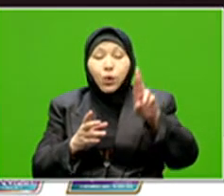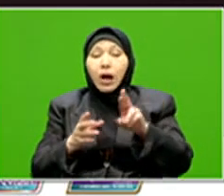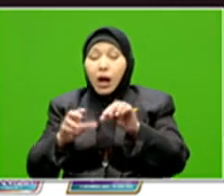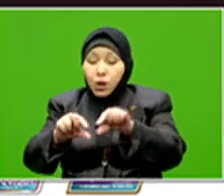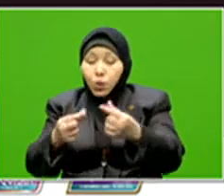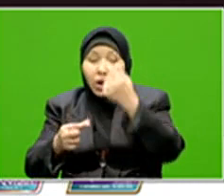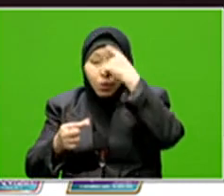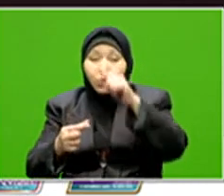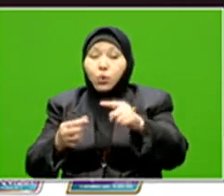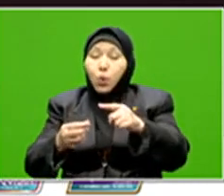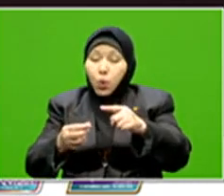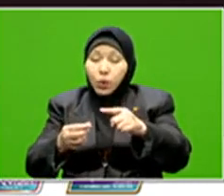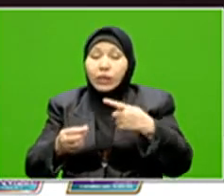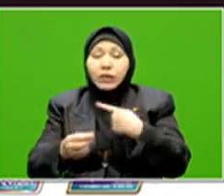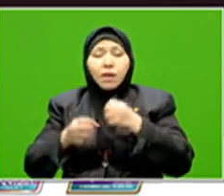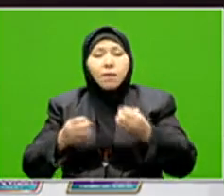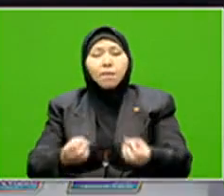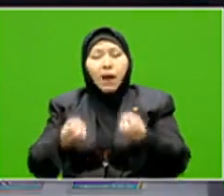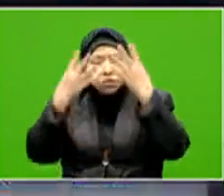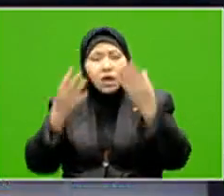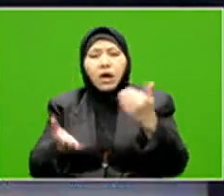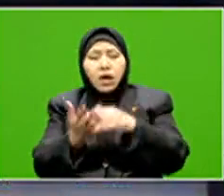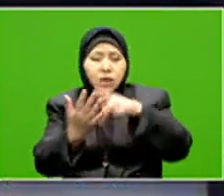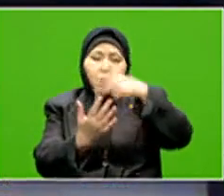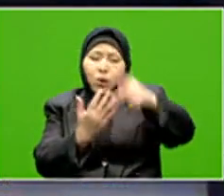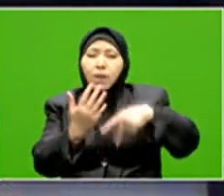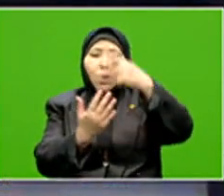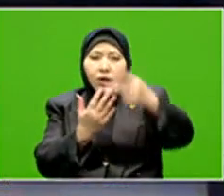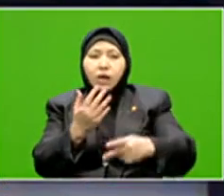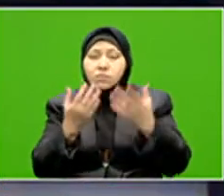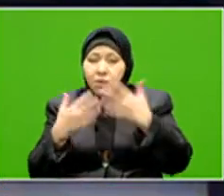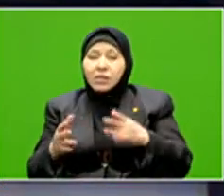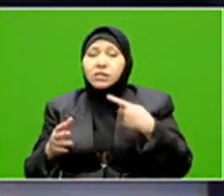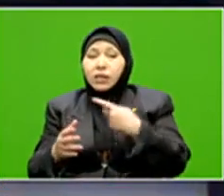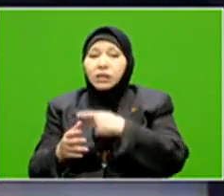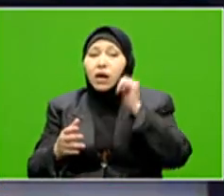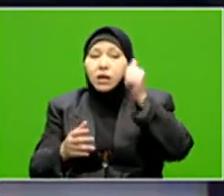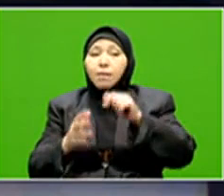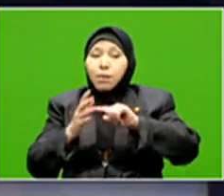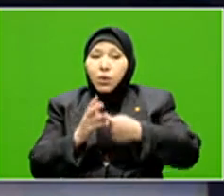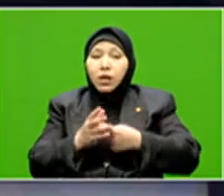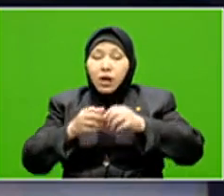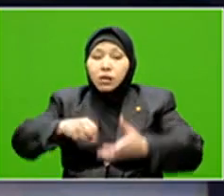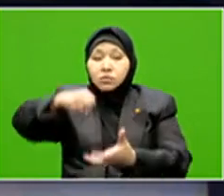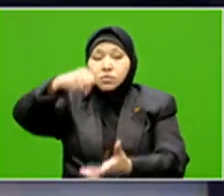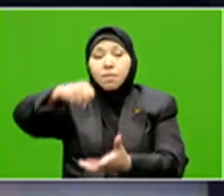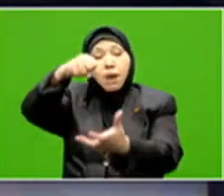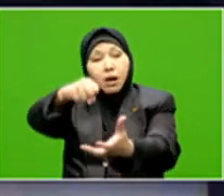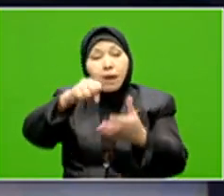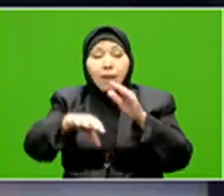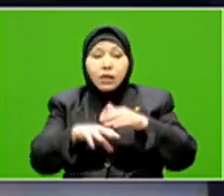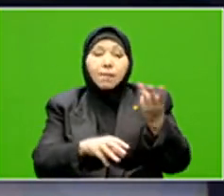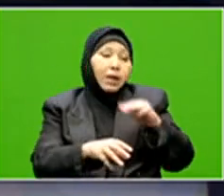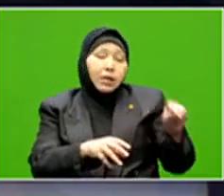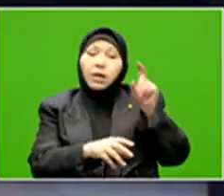kita membanyakkan lagi program-program, dan juga selepas ini kita akan mula menyampaikan sumbangan tuan-tuan kepada mereka